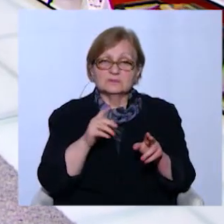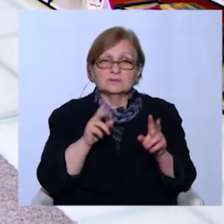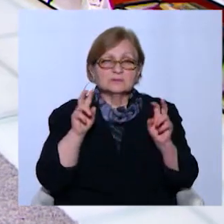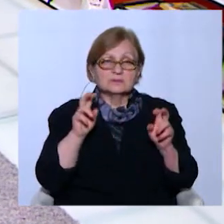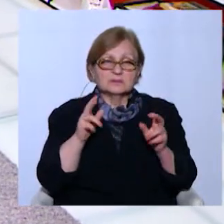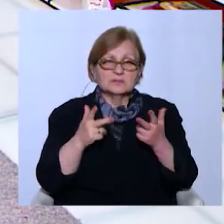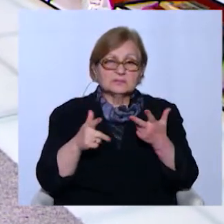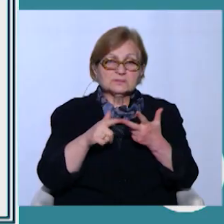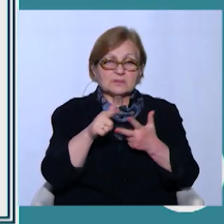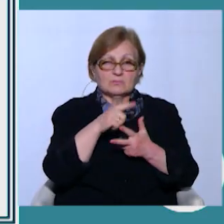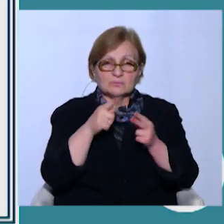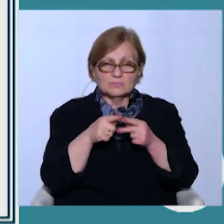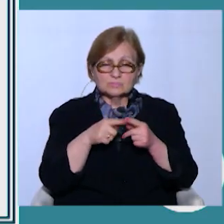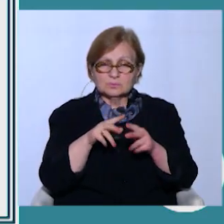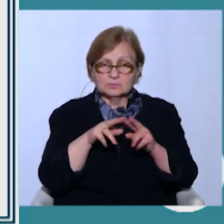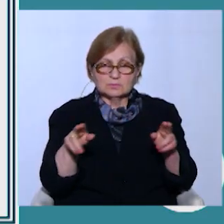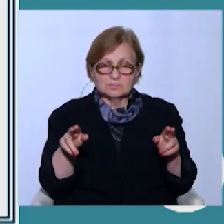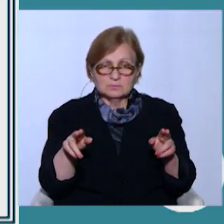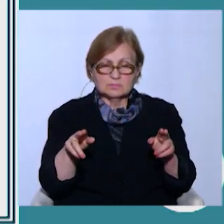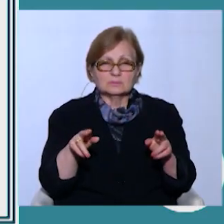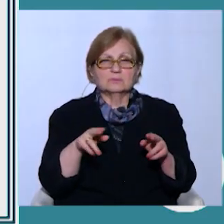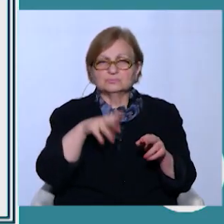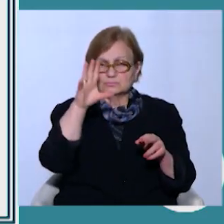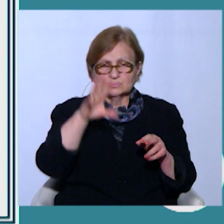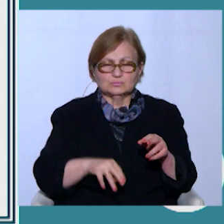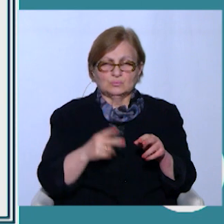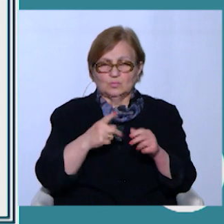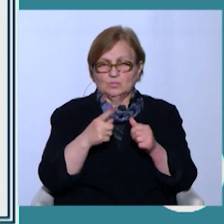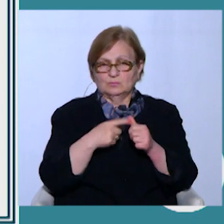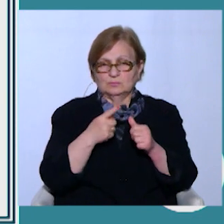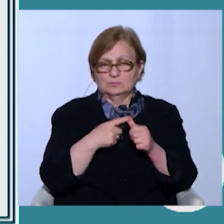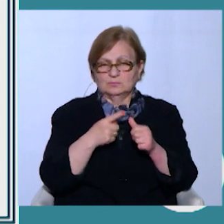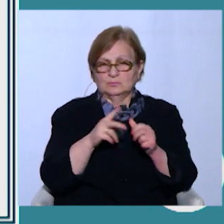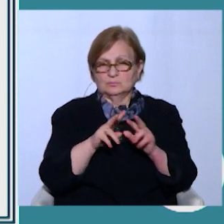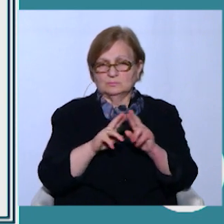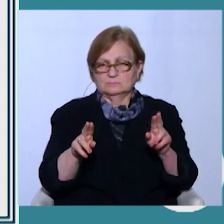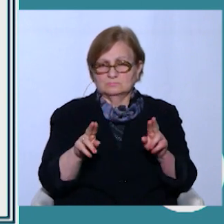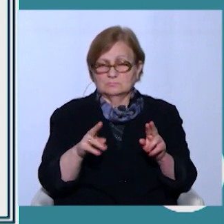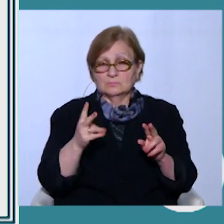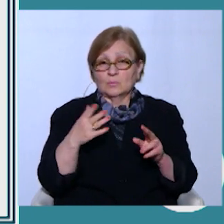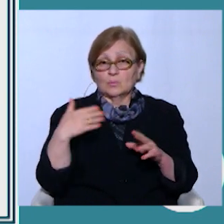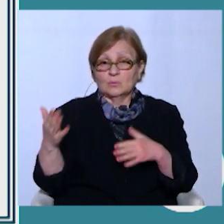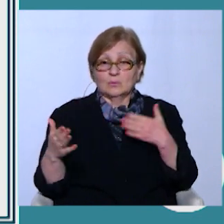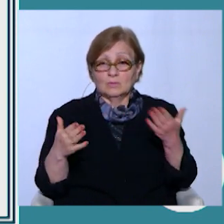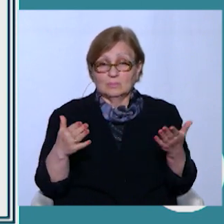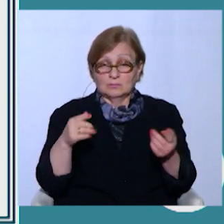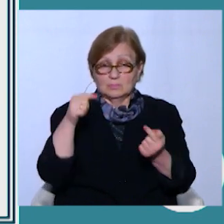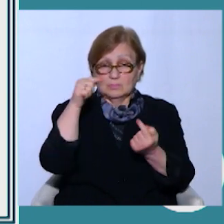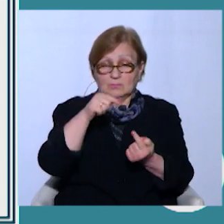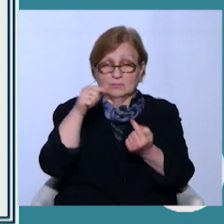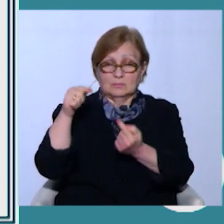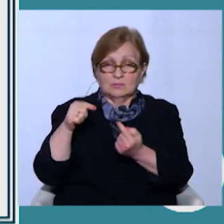კუთხე ტოლია, კუთხე A ტოლია კუთხე D, კუთხე B კუთხე E, კუთხე C კუთხე F-ის და გვერდები, შესაბამისი